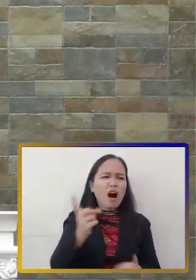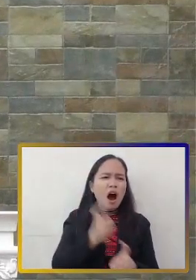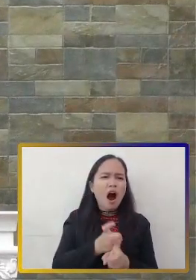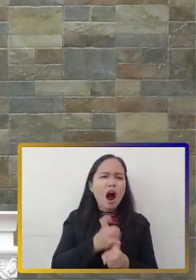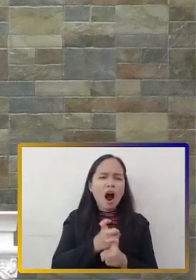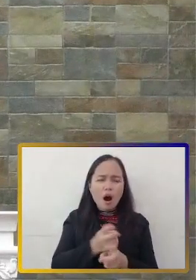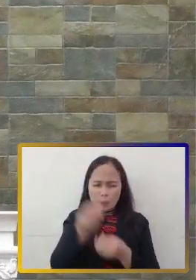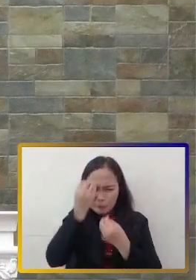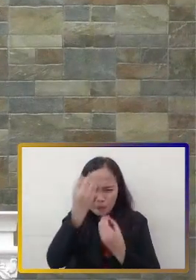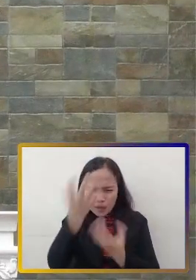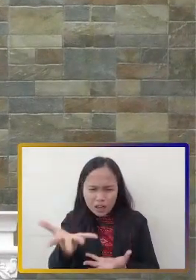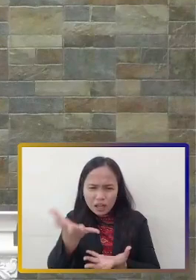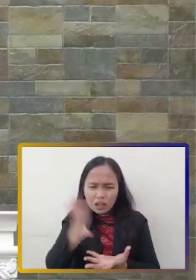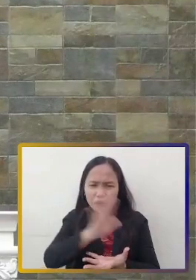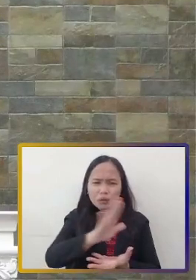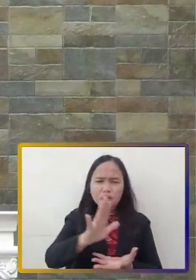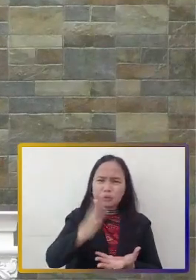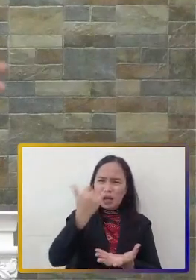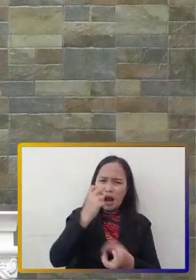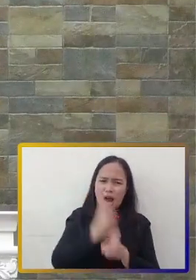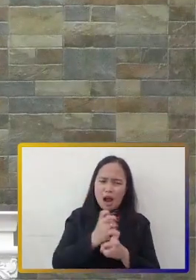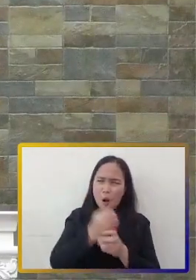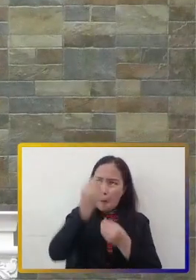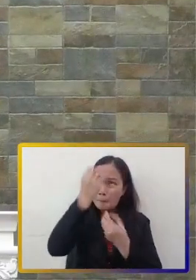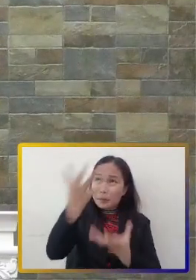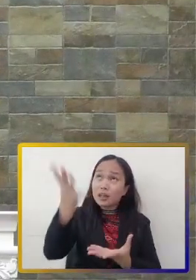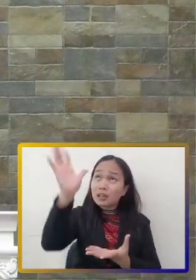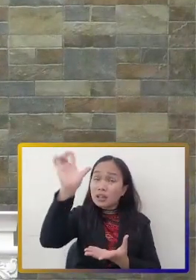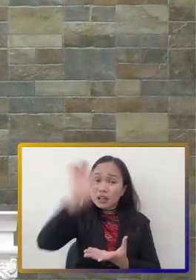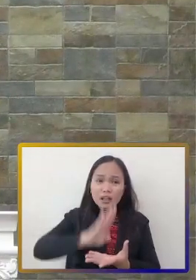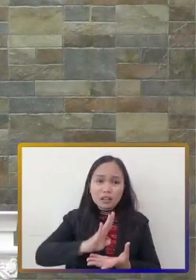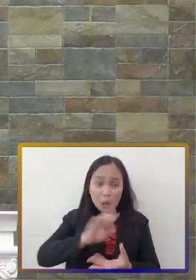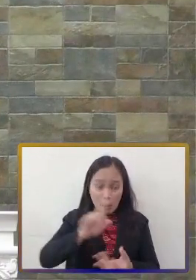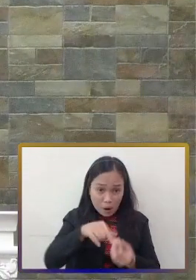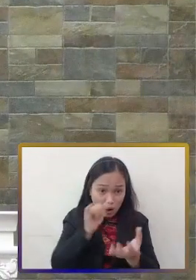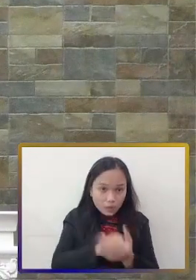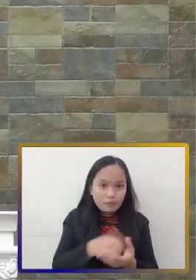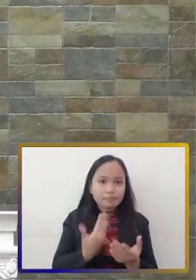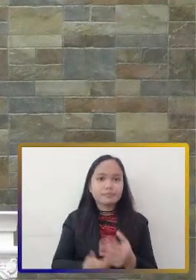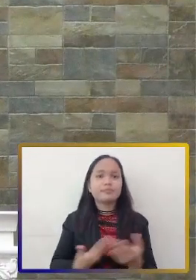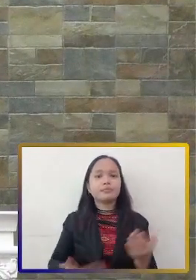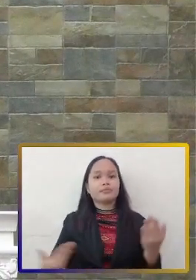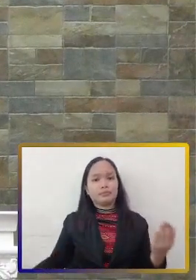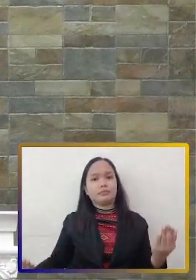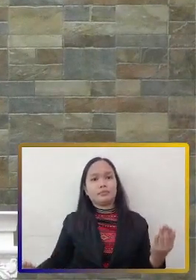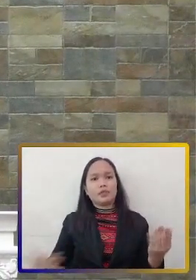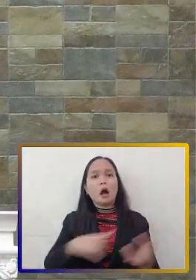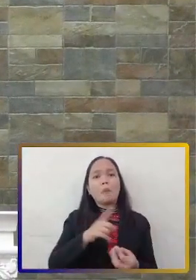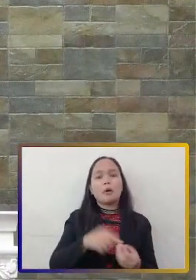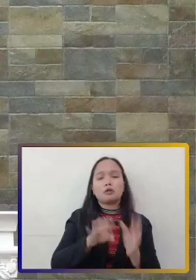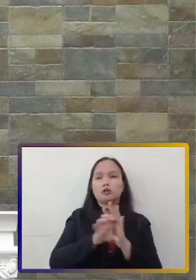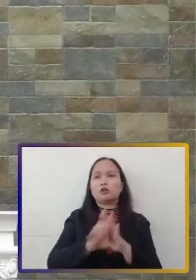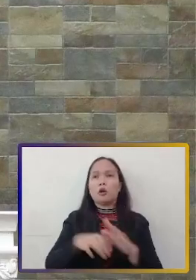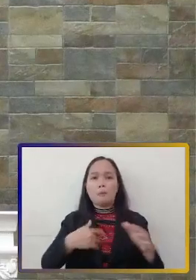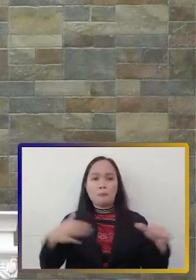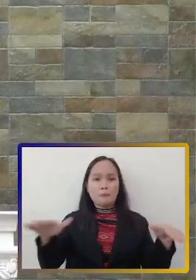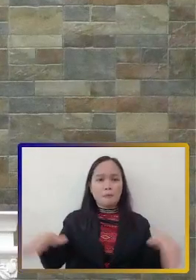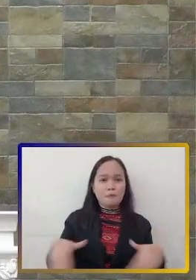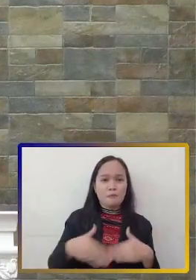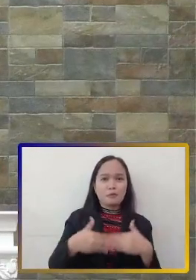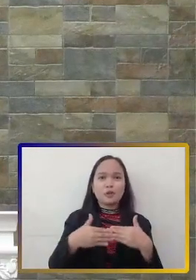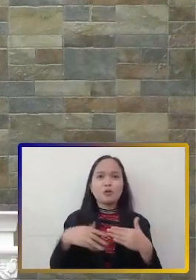natin pagkatiwalaan ng Diyos pagdating na doon sa mga bagay na yon? Pagdating sa pag-aasawa, ang bilis